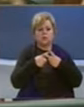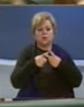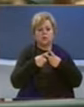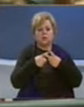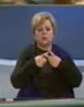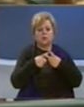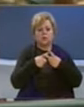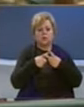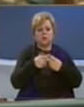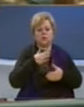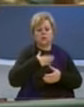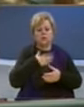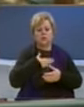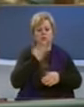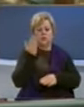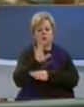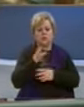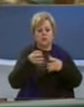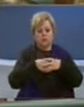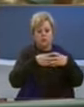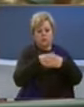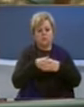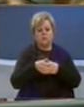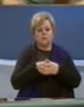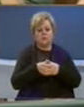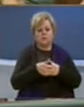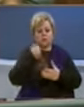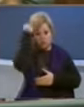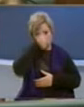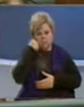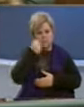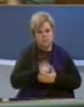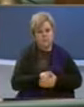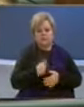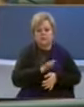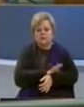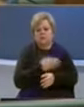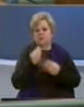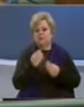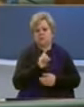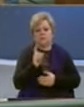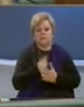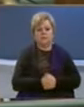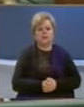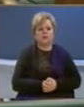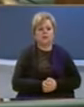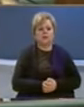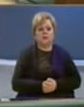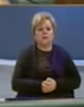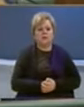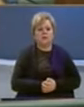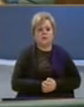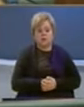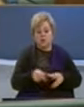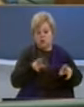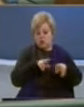cilat ne që përfaqësojmë komunitetet pakic në Kosovë, nuk pëndimi rahat me këtë marveshje. Për të qenë